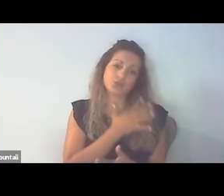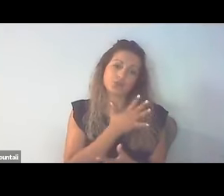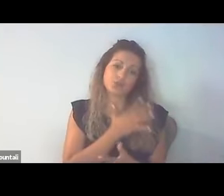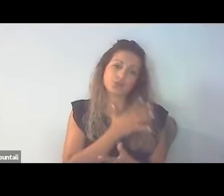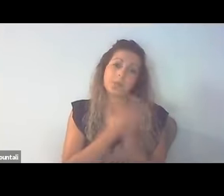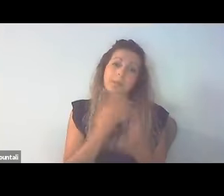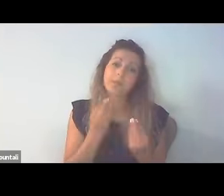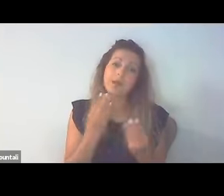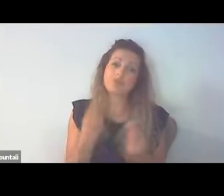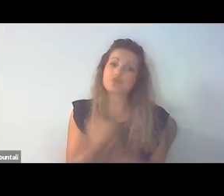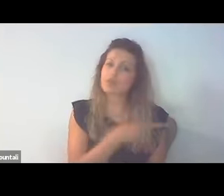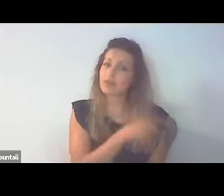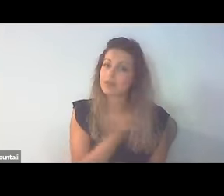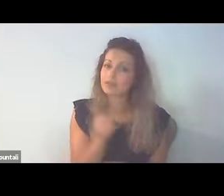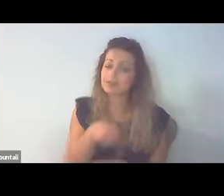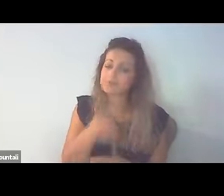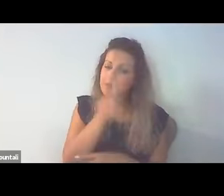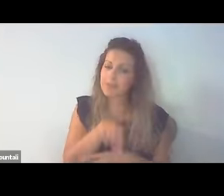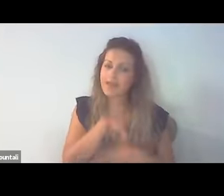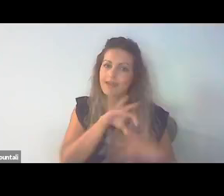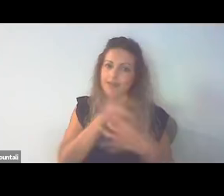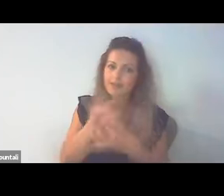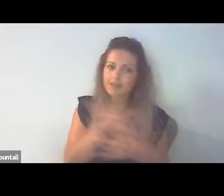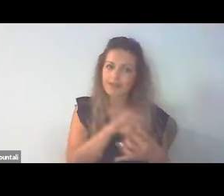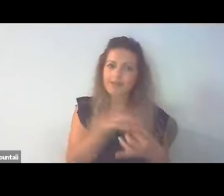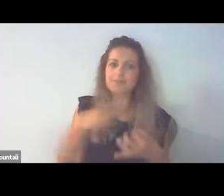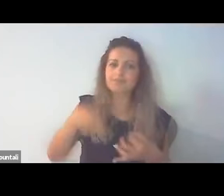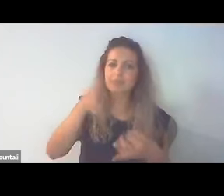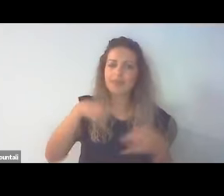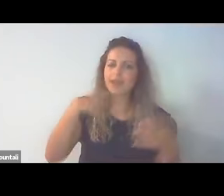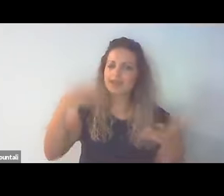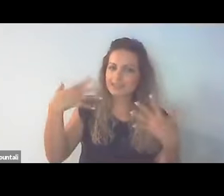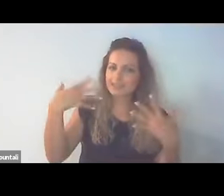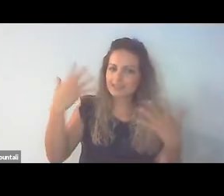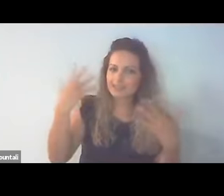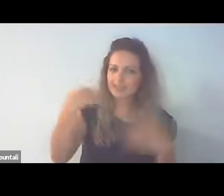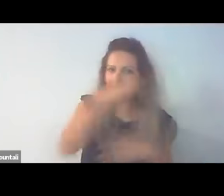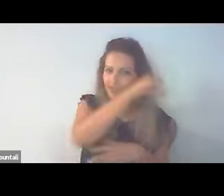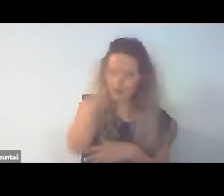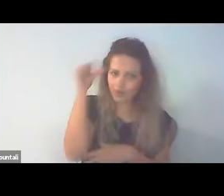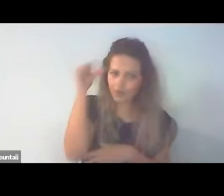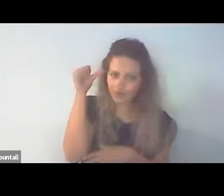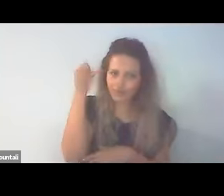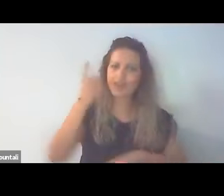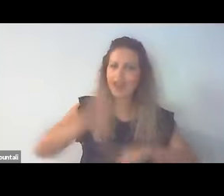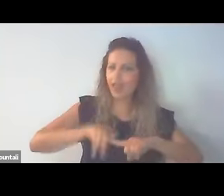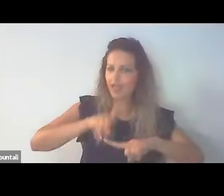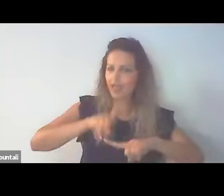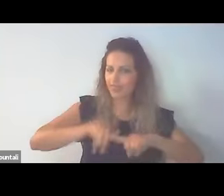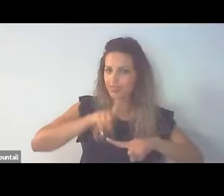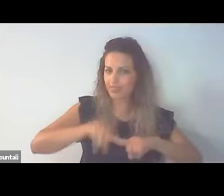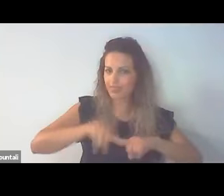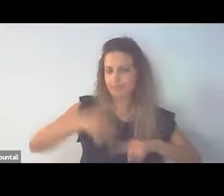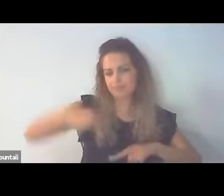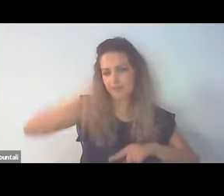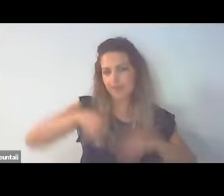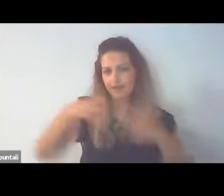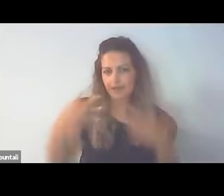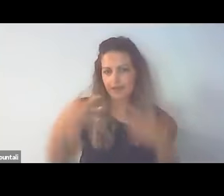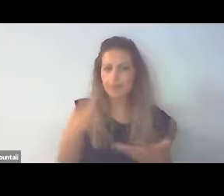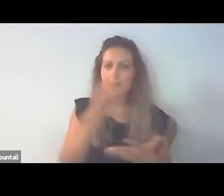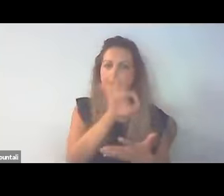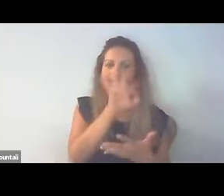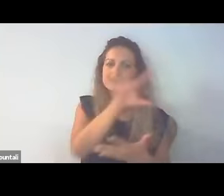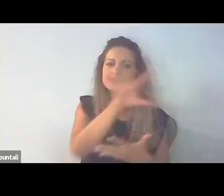μαζί μας, μια ζεστή καλοκαιρινή μέρα στην Ελλάδα, έτσι, στην καρδιά του